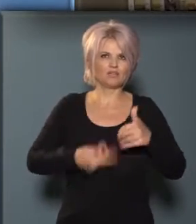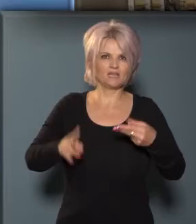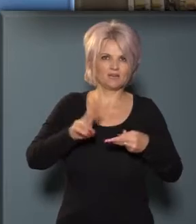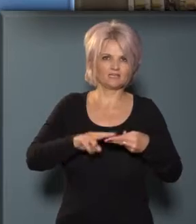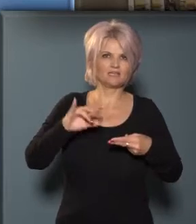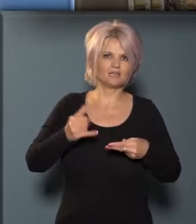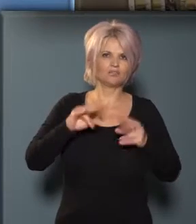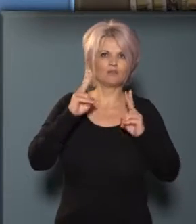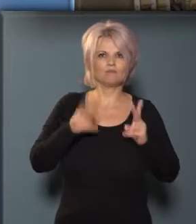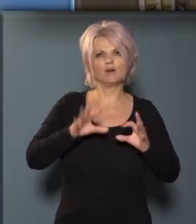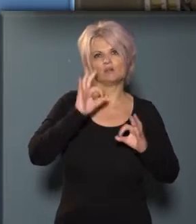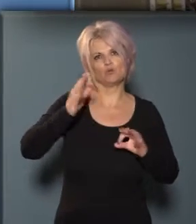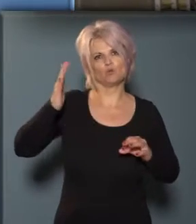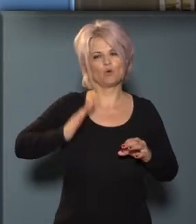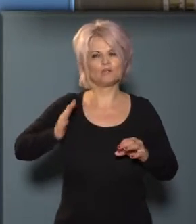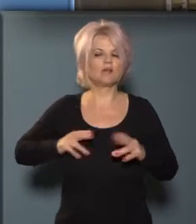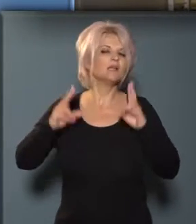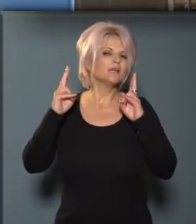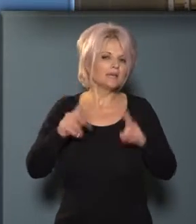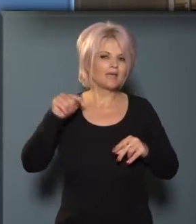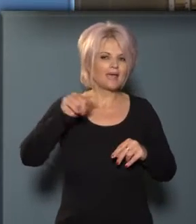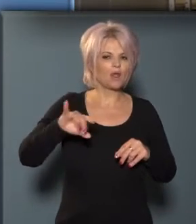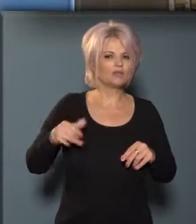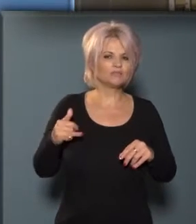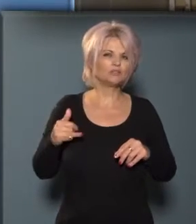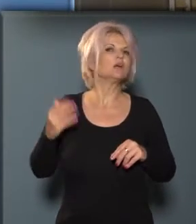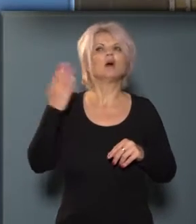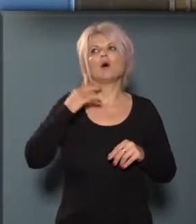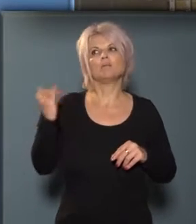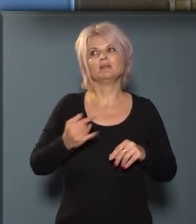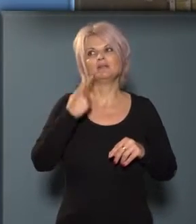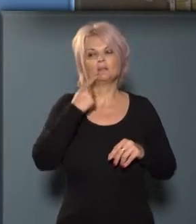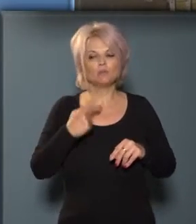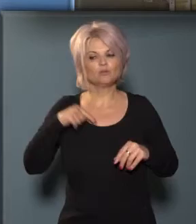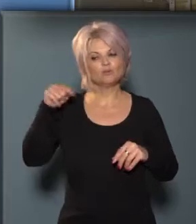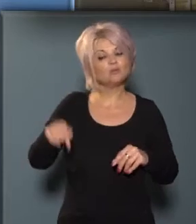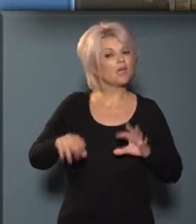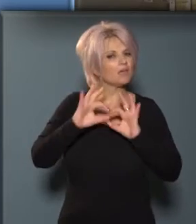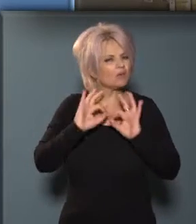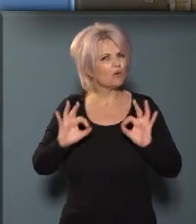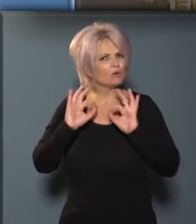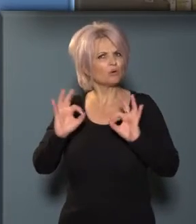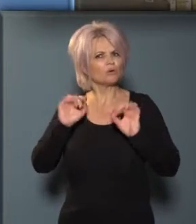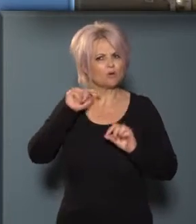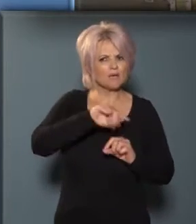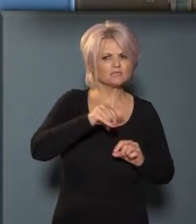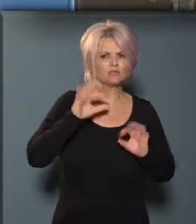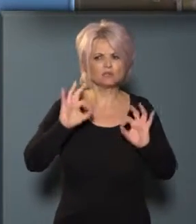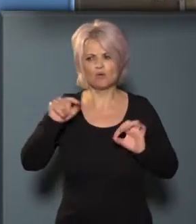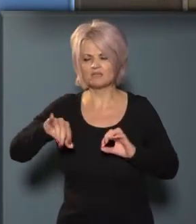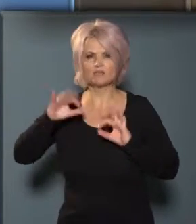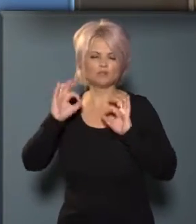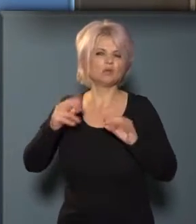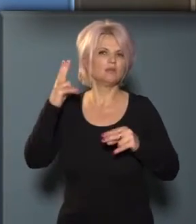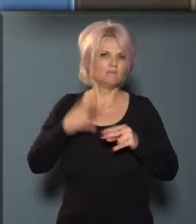a maga jó oldala, mert azért kell az is, hogy tehát, ha mindig azt mondjuk, hogy te nagyon jó vagy, ebbe is nagyon jó vagy, és abba is, akkor a